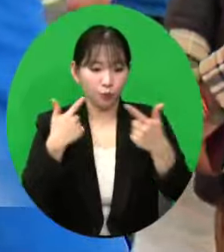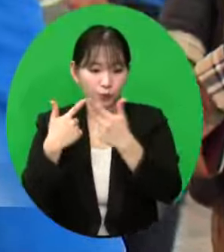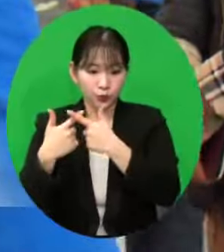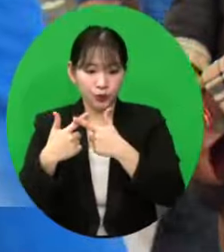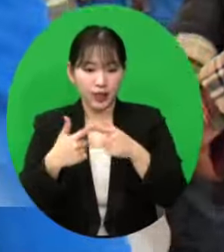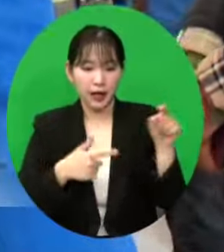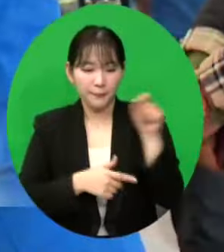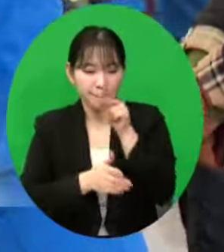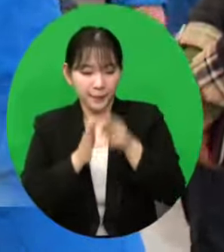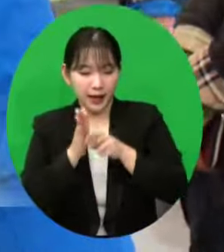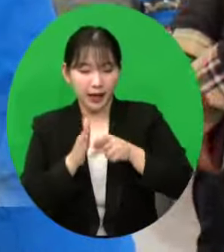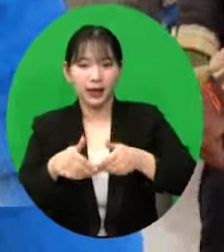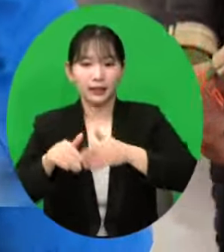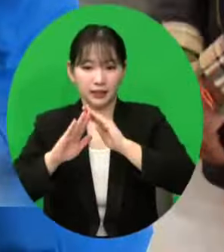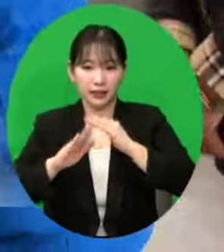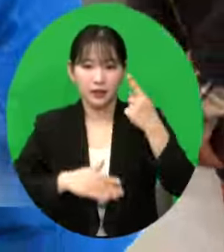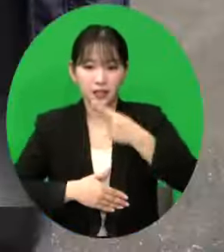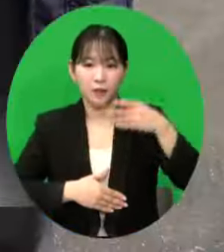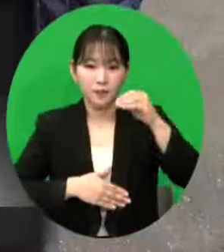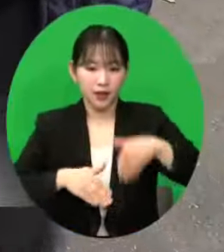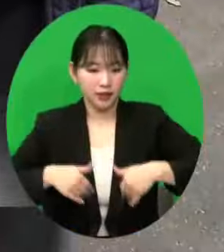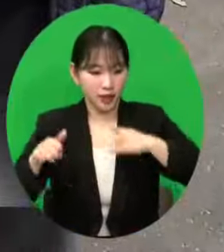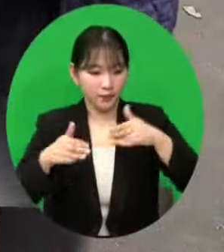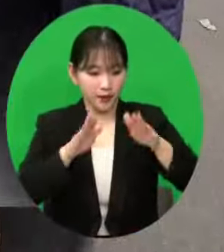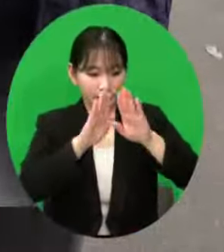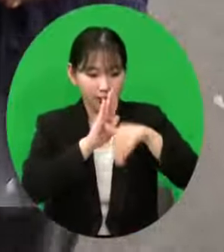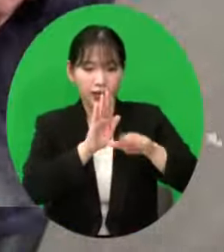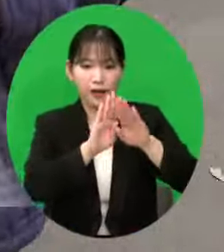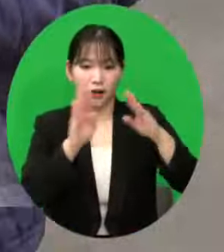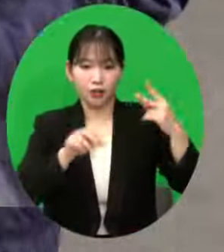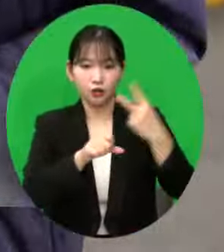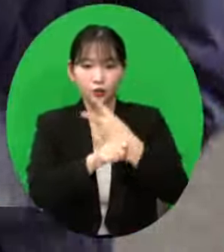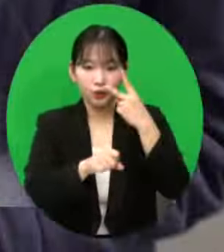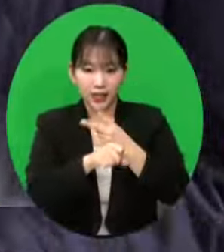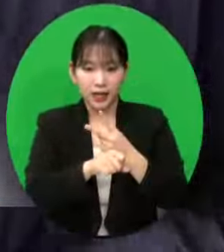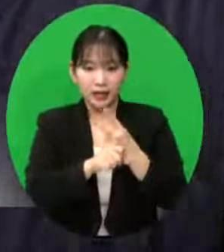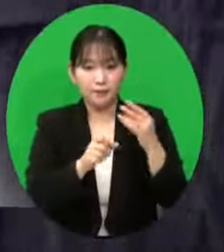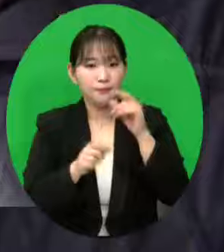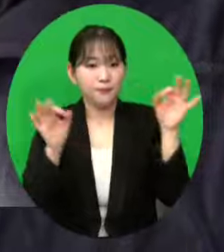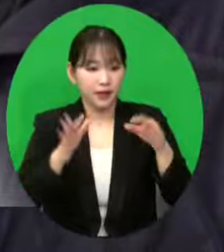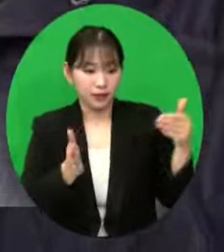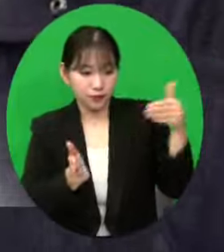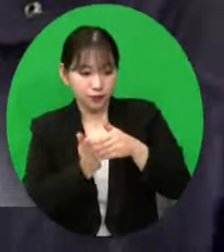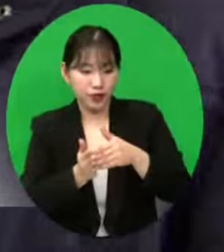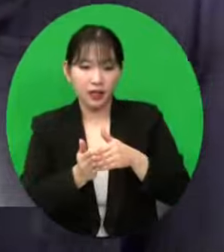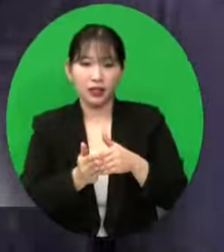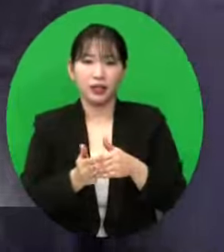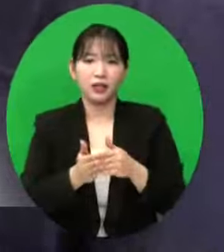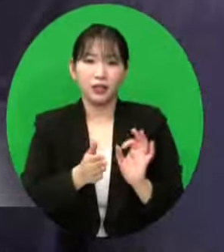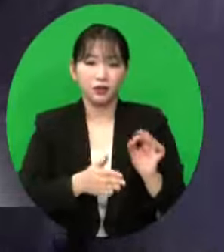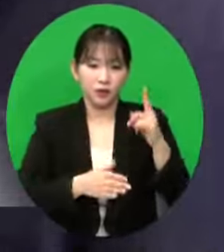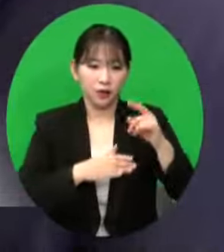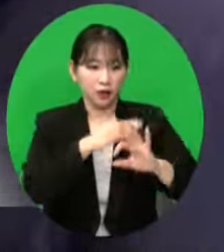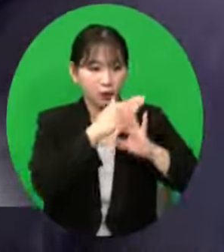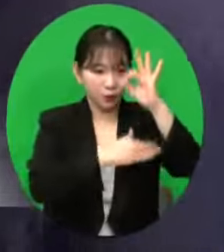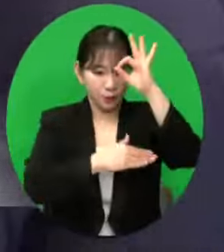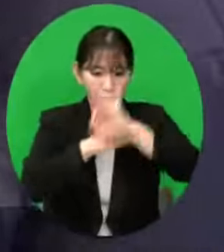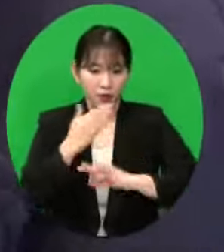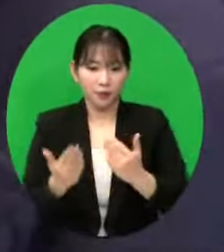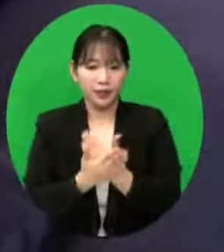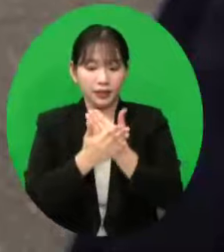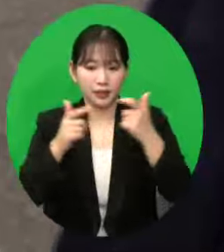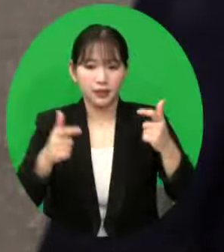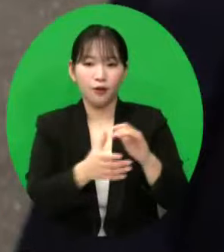건설로 천만 남해안 시대를 연다는 것으로 2시간대 고속철 건설로 동서화합과 지역발전을 도모하겠다는